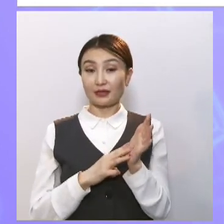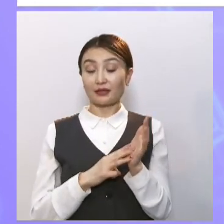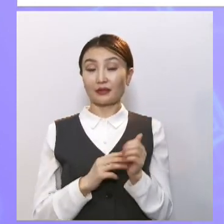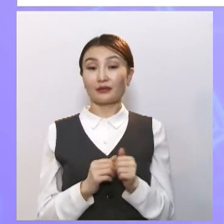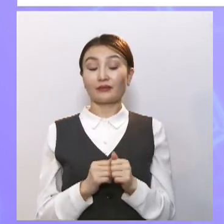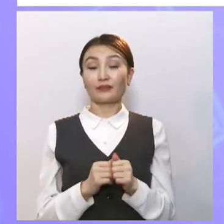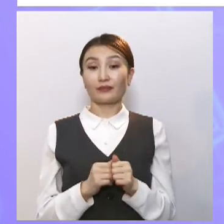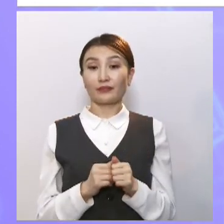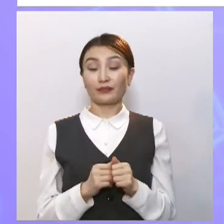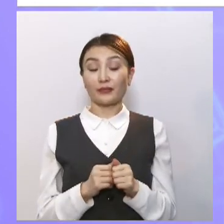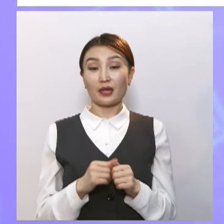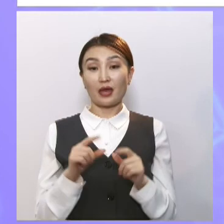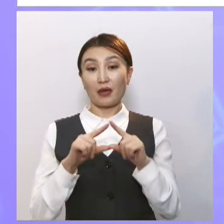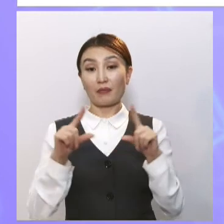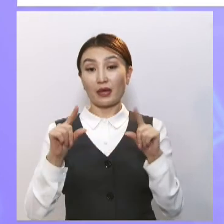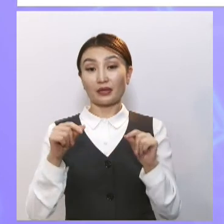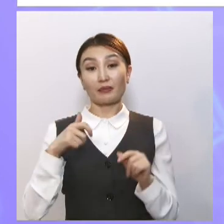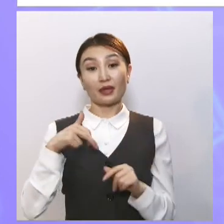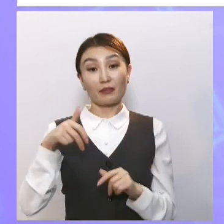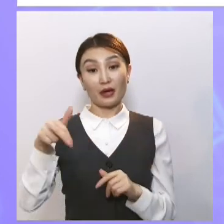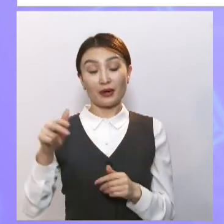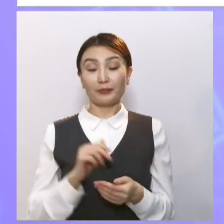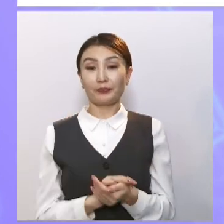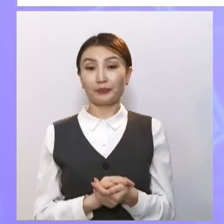8-де мектепке барам.